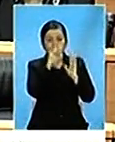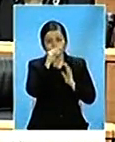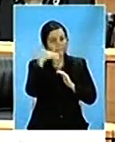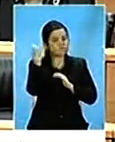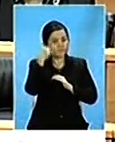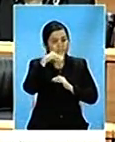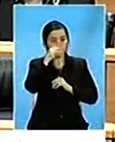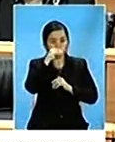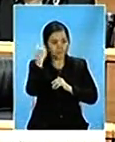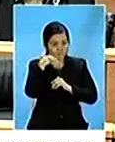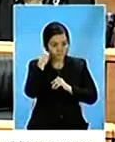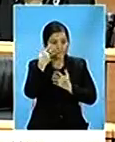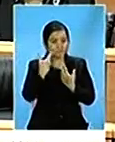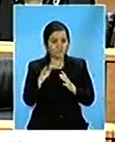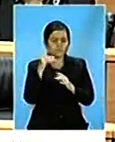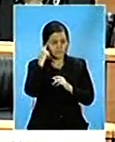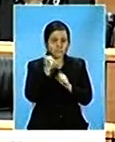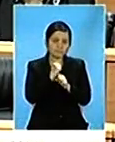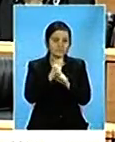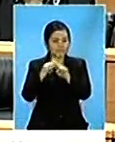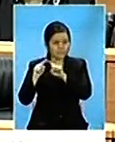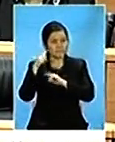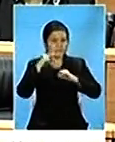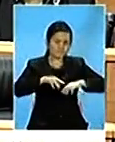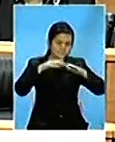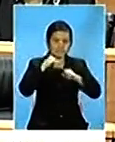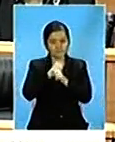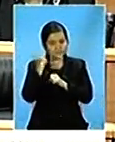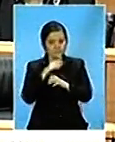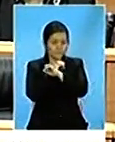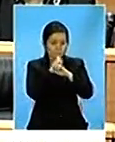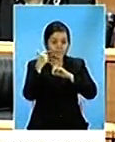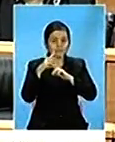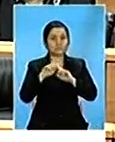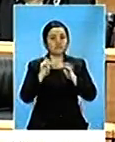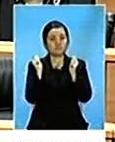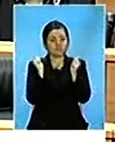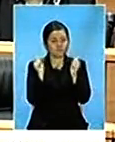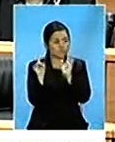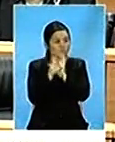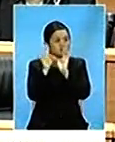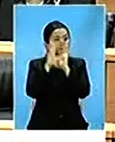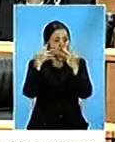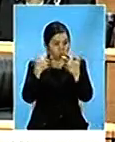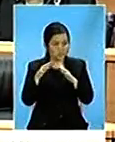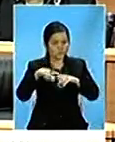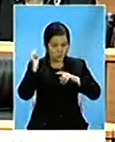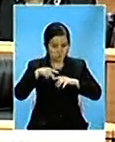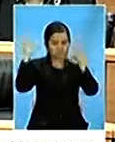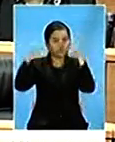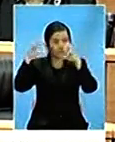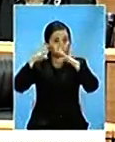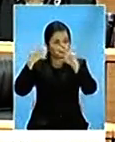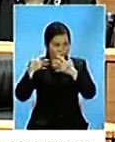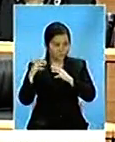พูดอีกเนี่ยนะว่าน่าจะอย่างนั้นน่าจะอย่างนี้เดี๋ยวจะท่วมแล้วเอาไม่อยู่อย่างนั้นอย่างนี้สุดท้ายมันก็ผ่านไปได้เมื่อวานทั้งที่เมื่อวานฝนก็ตกมาอย่างหนักนะ